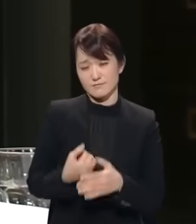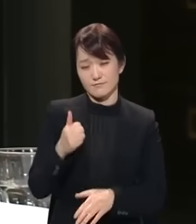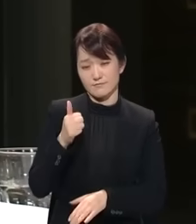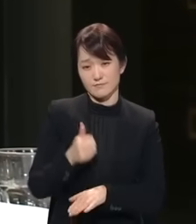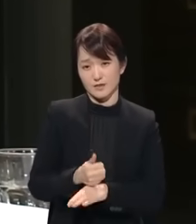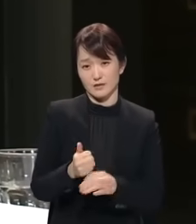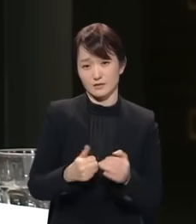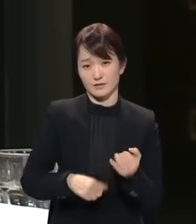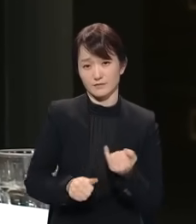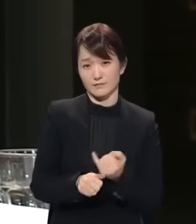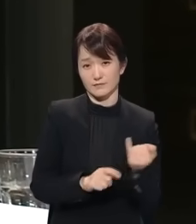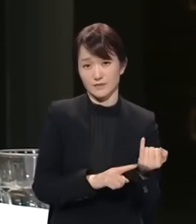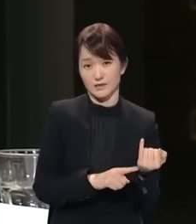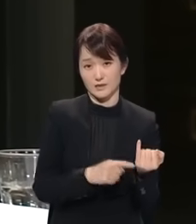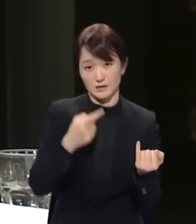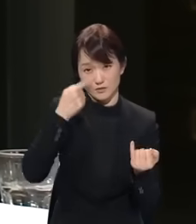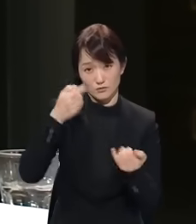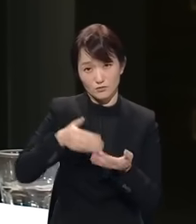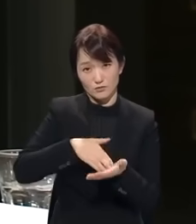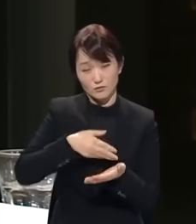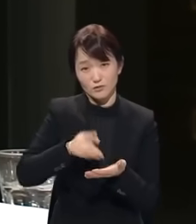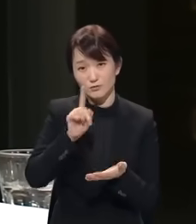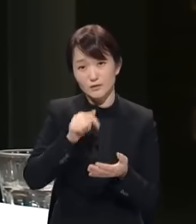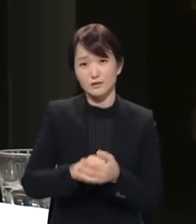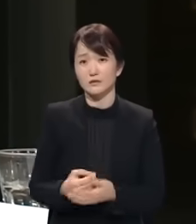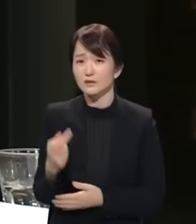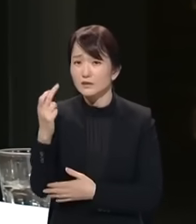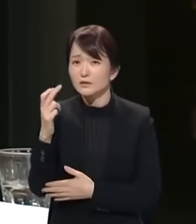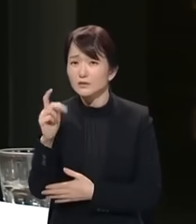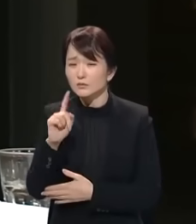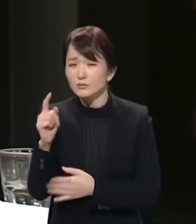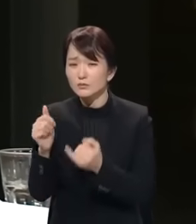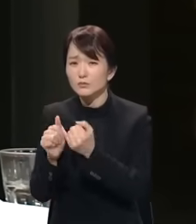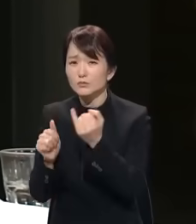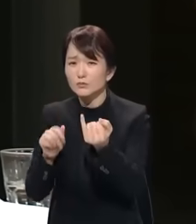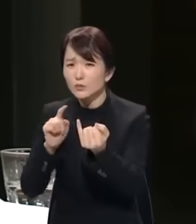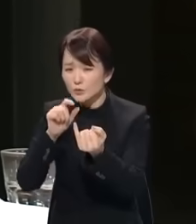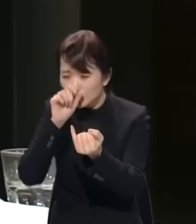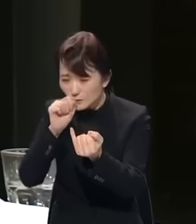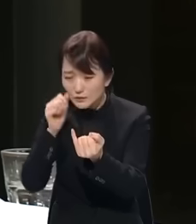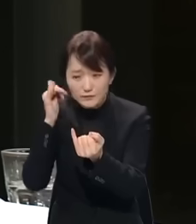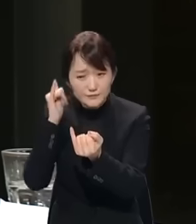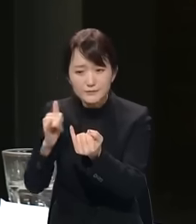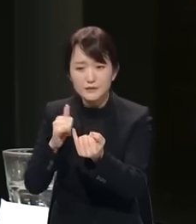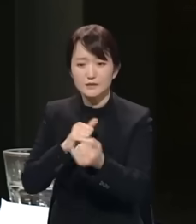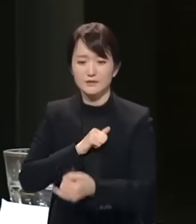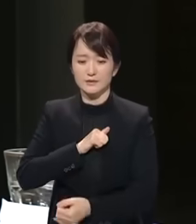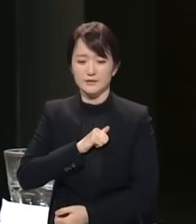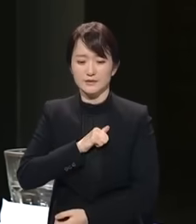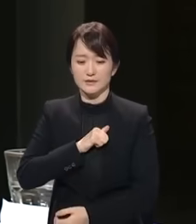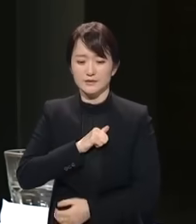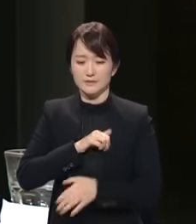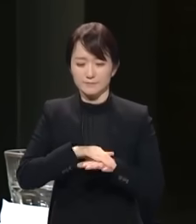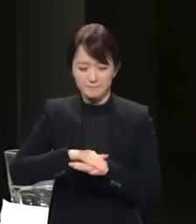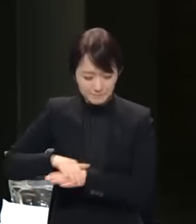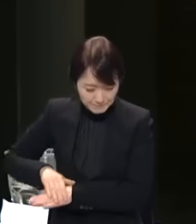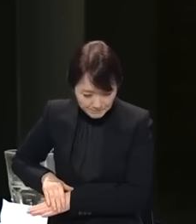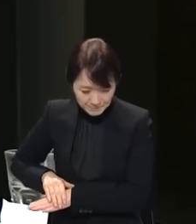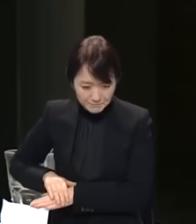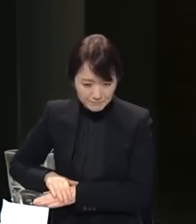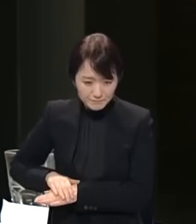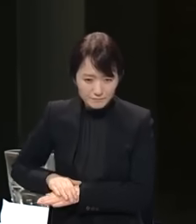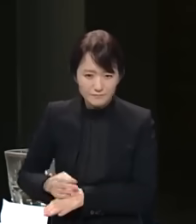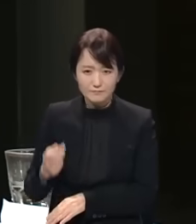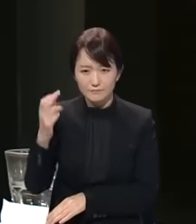막내 며느리 홍 씨 그놈의 굴전이 뭔지 형님이 뭘 좋아하시나 물어보려고 진짜 자존심 팍 죽이고 형님한테 전화를